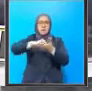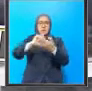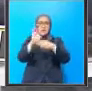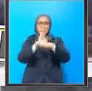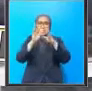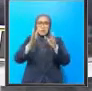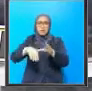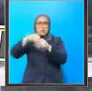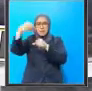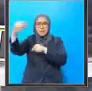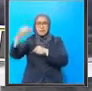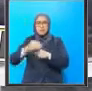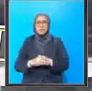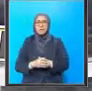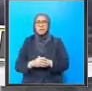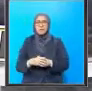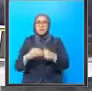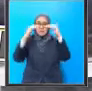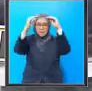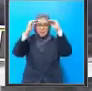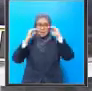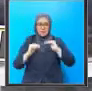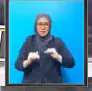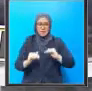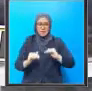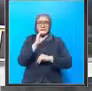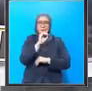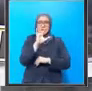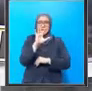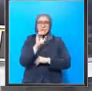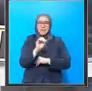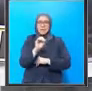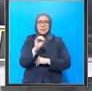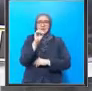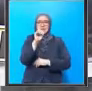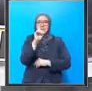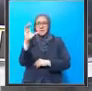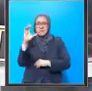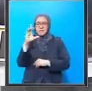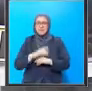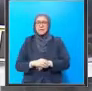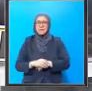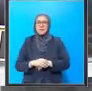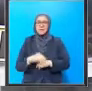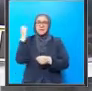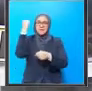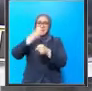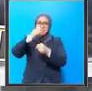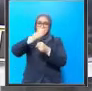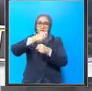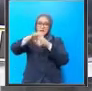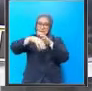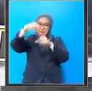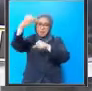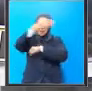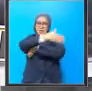putiran 050100 bertugas ke luar negara di bawah kod